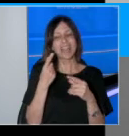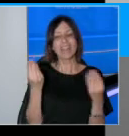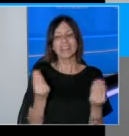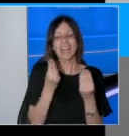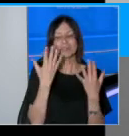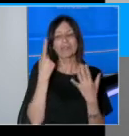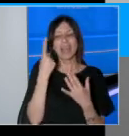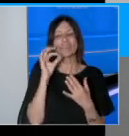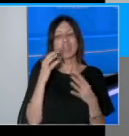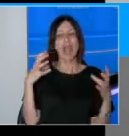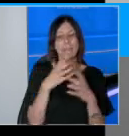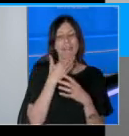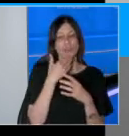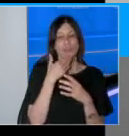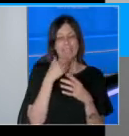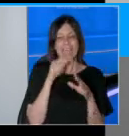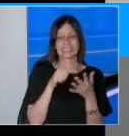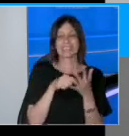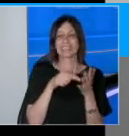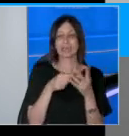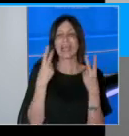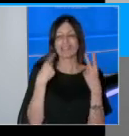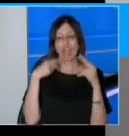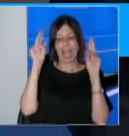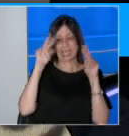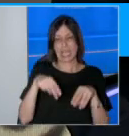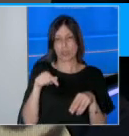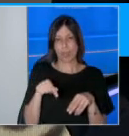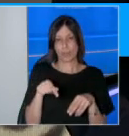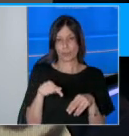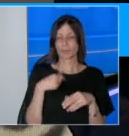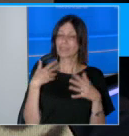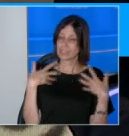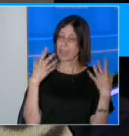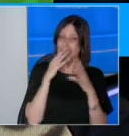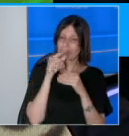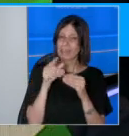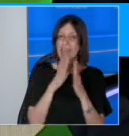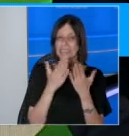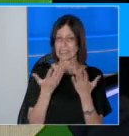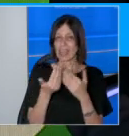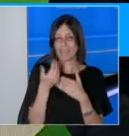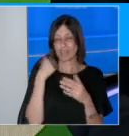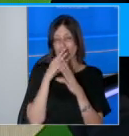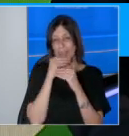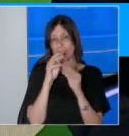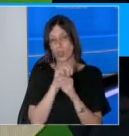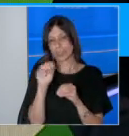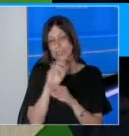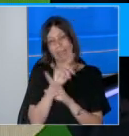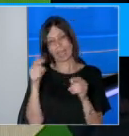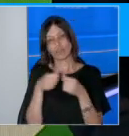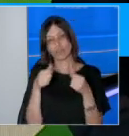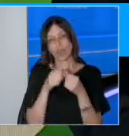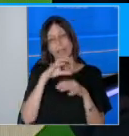היהודי, הסיבה המרכזית שבגללה חזרנו לכאן. כן, ואני אשמח לדבר איתך באמת על הספר, לפני שנדבר על נושאים אחרים שקשורים להר